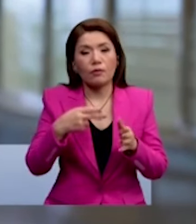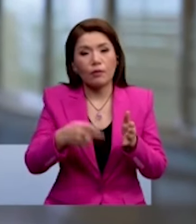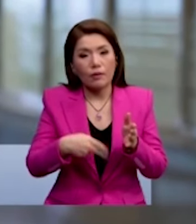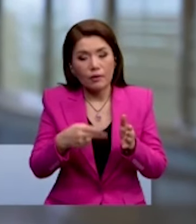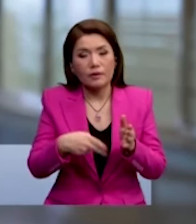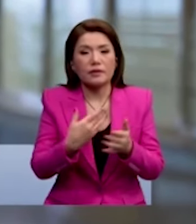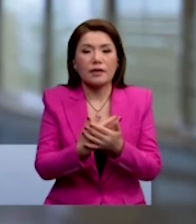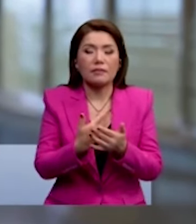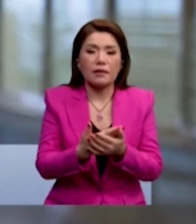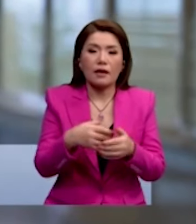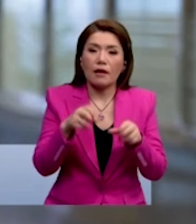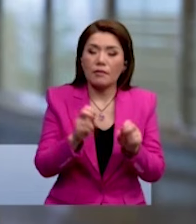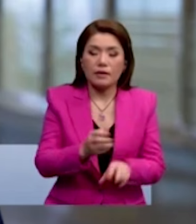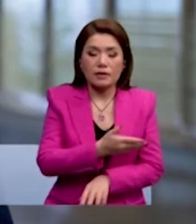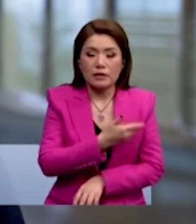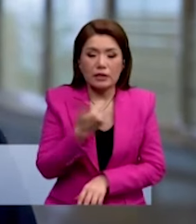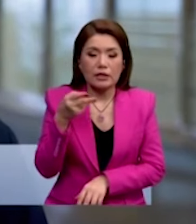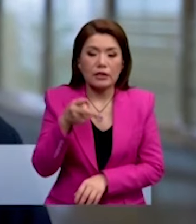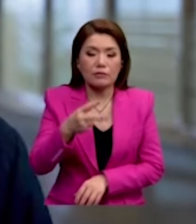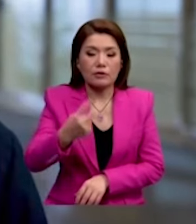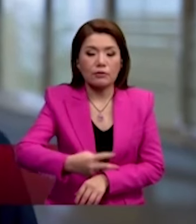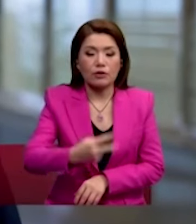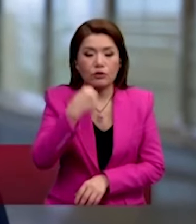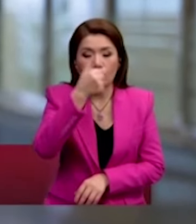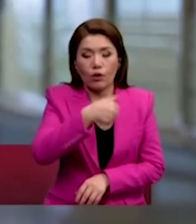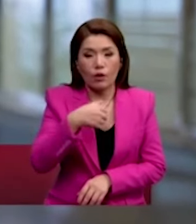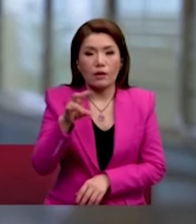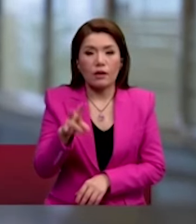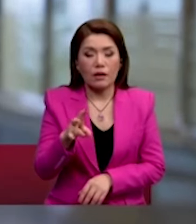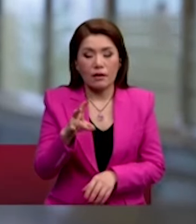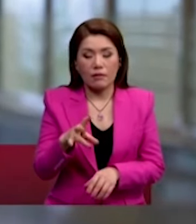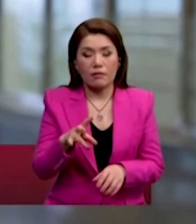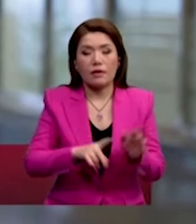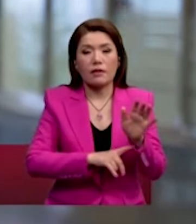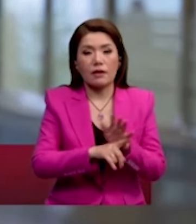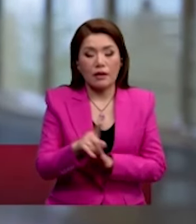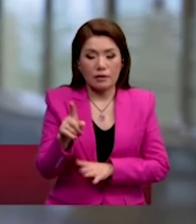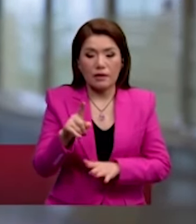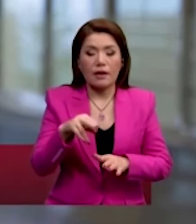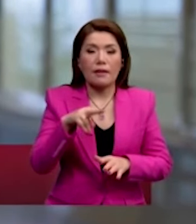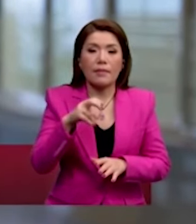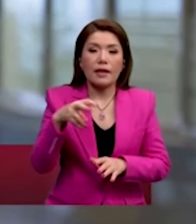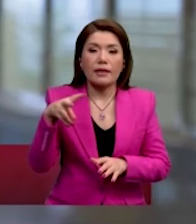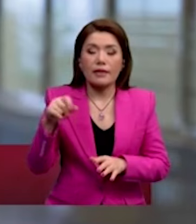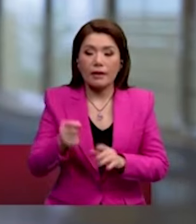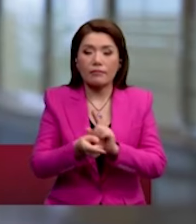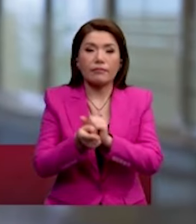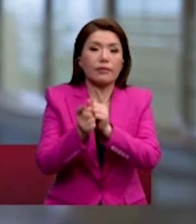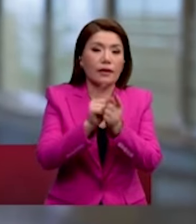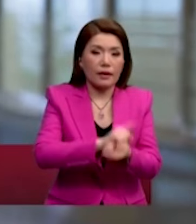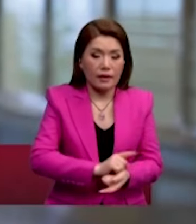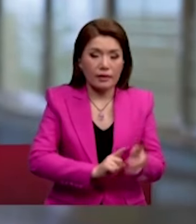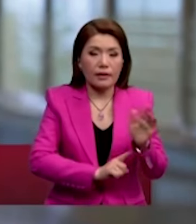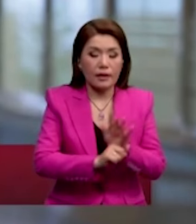пойыздар қозғалысына қауіпсіздік жоқ. 2023 жылдың қараша айында бастап жабынды плиталарды ағынды ауыстыру